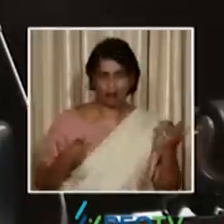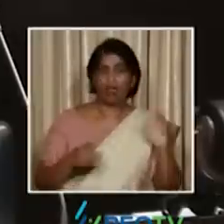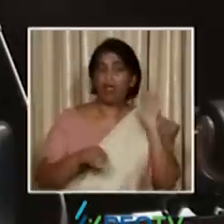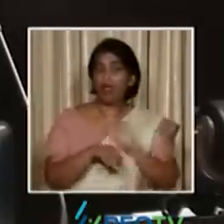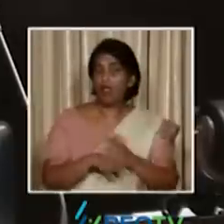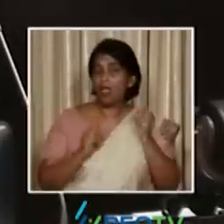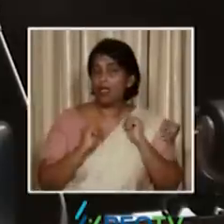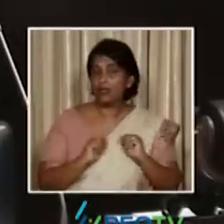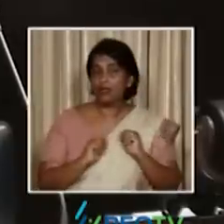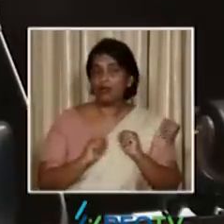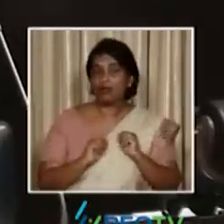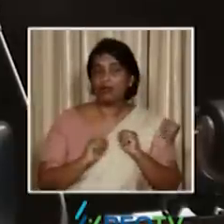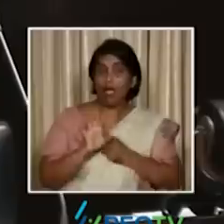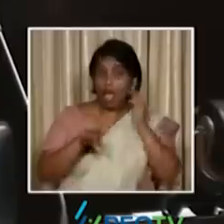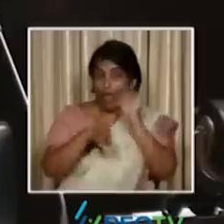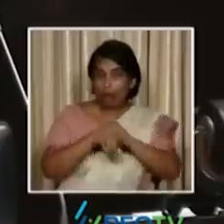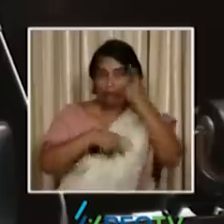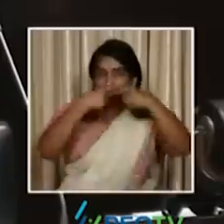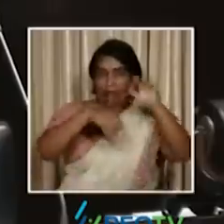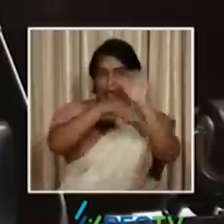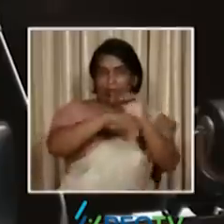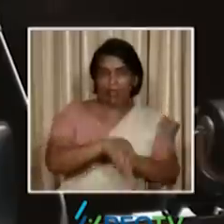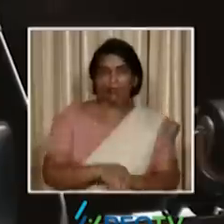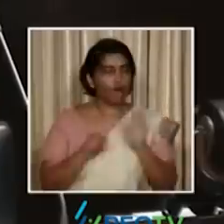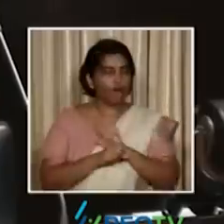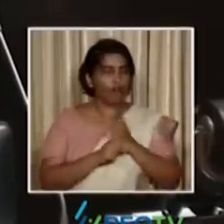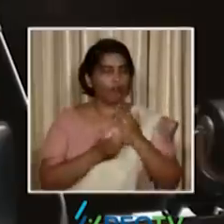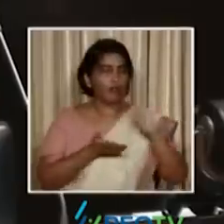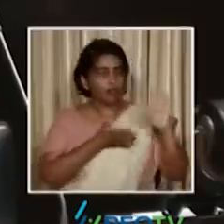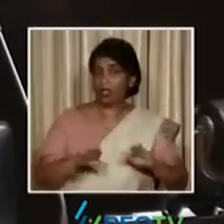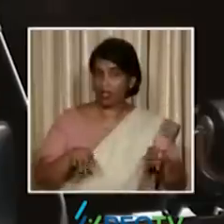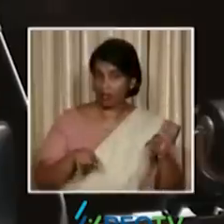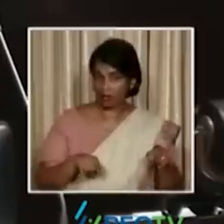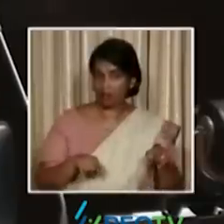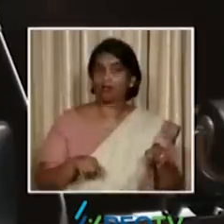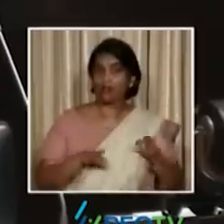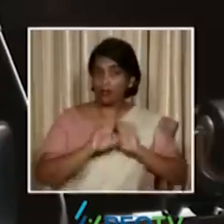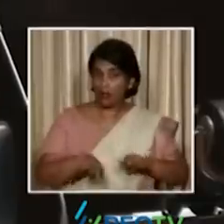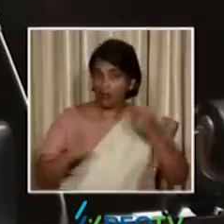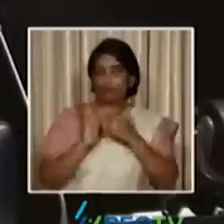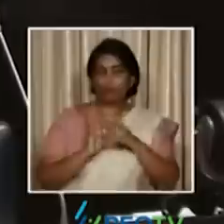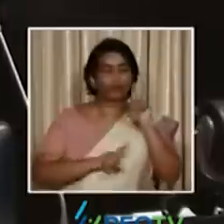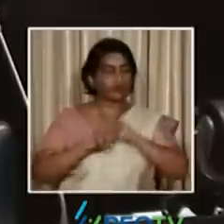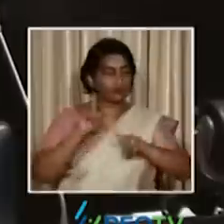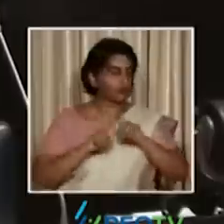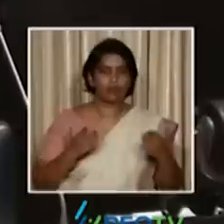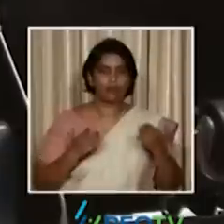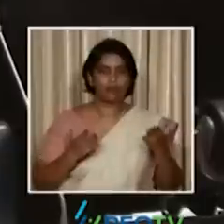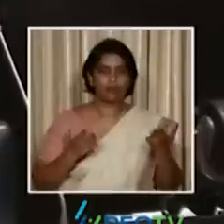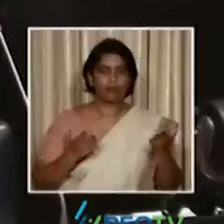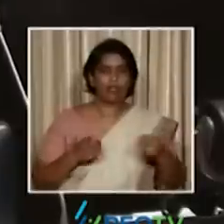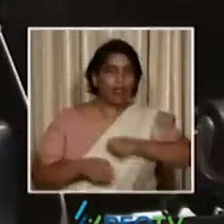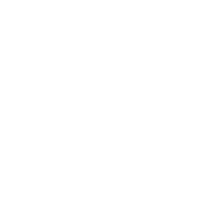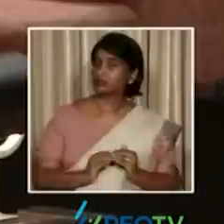අල්ලන්නේ නැත්තේ අහු වුණොත් දිගටම ඔක්කොම අහු වෙනවා. අනිත් එක මේ සල්ලි එකක්වත් මේ රටේ නැහැ. මේ රට ගොඩ දාන්න. මේ දරුවන් වෙනුවෙන් අපි කතා කරමු. නැත්තම් මේ ඉන්න මල